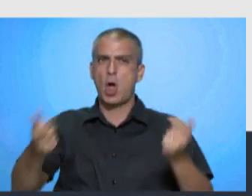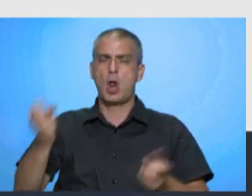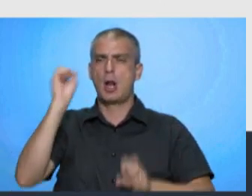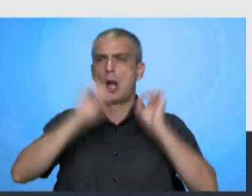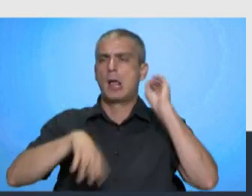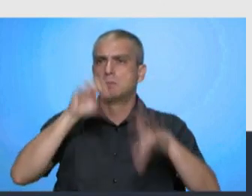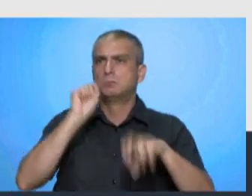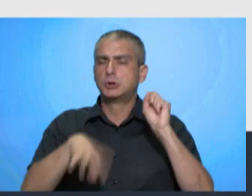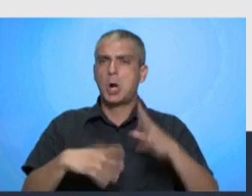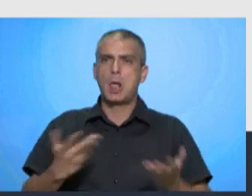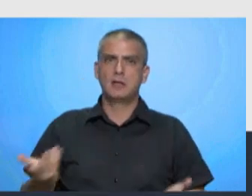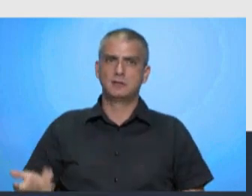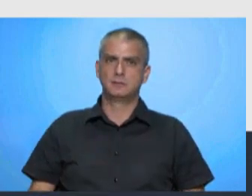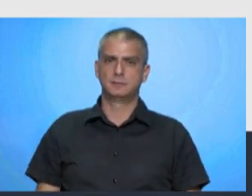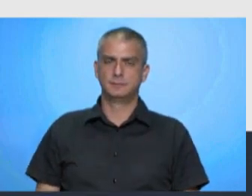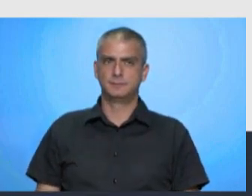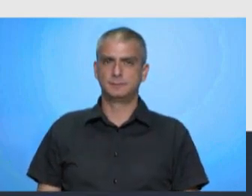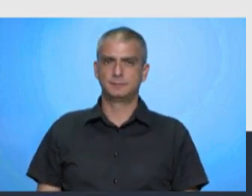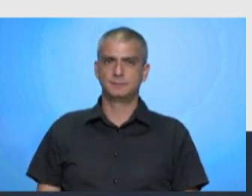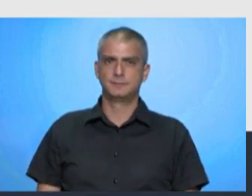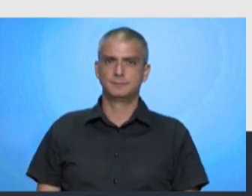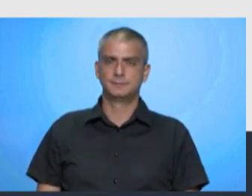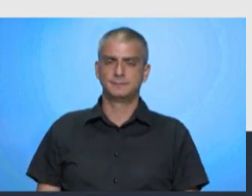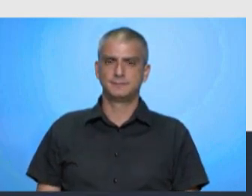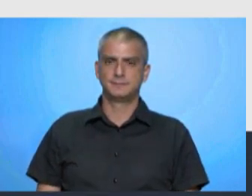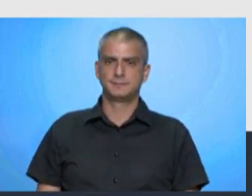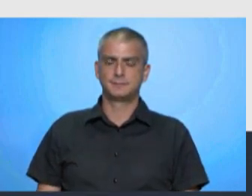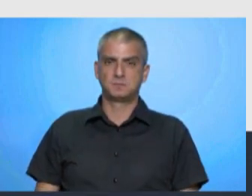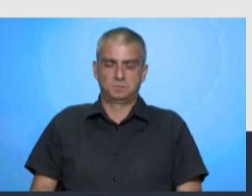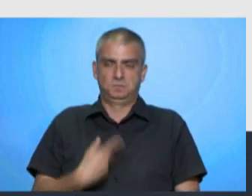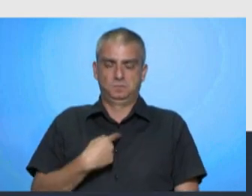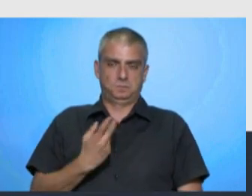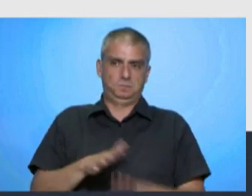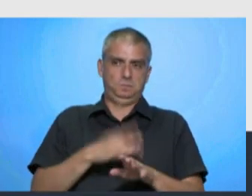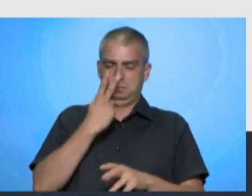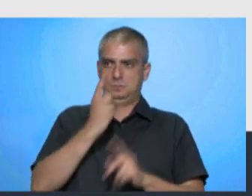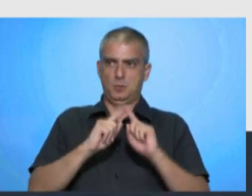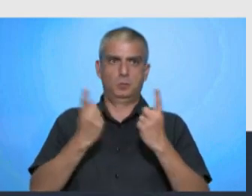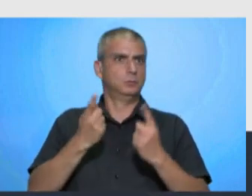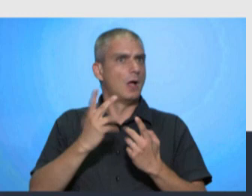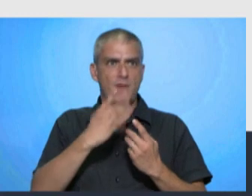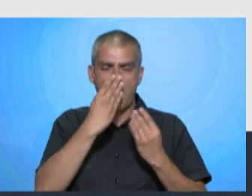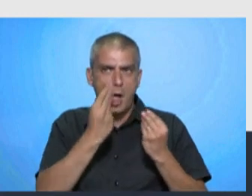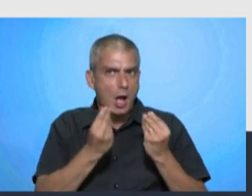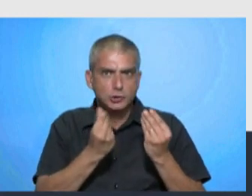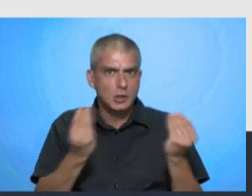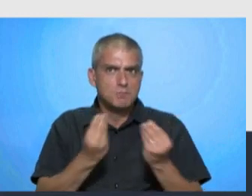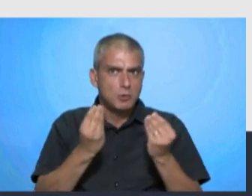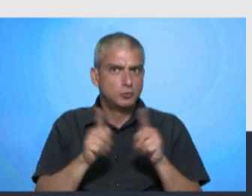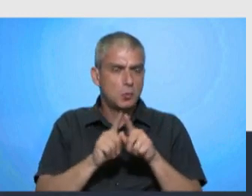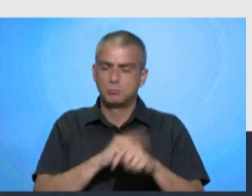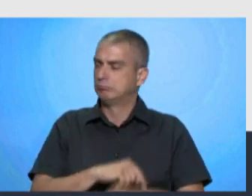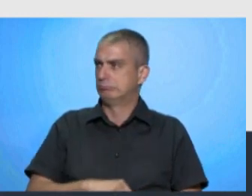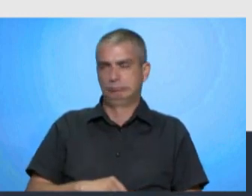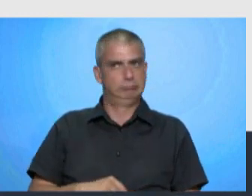וערימות של חול ששוכבים וצולת, וזה היה נראה מוזר. הוא חשד במשהו כמובן באותו זמן.